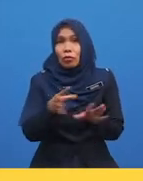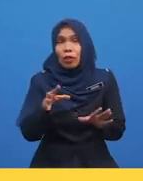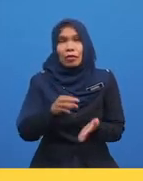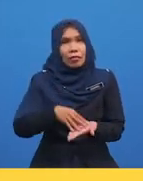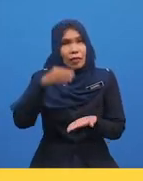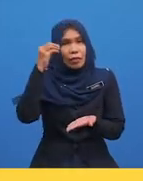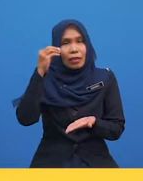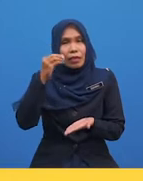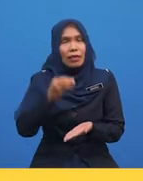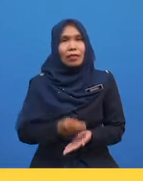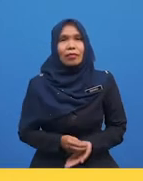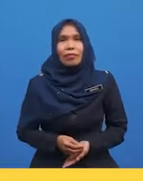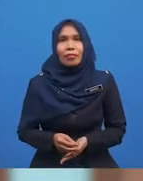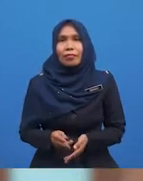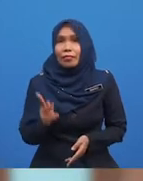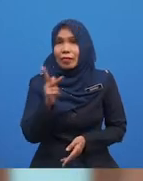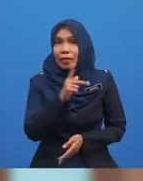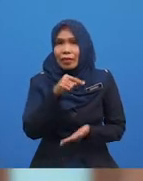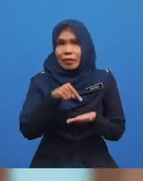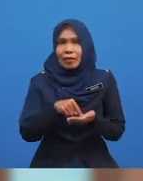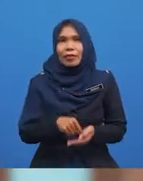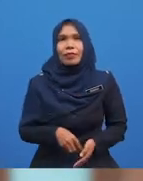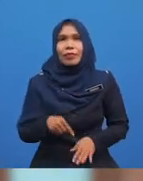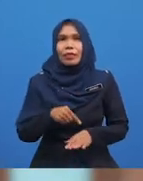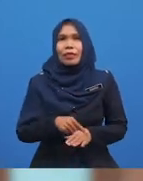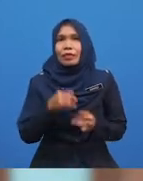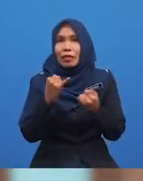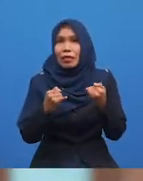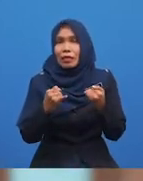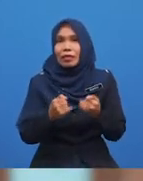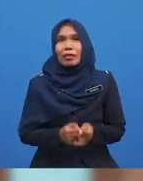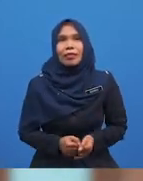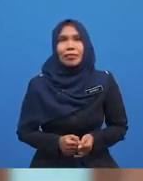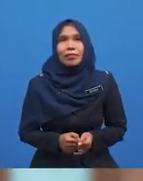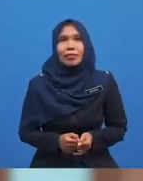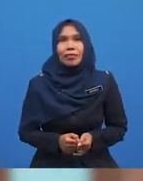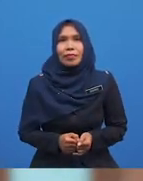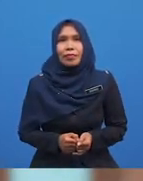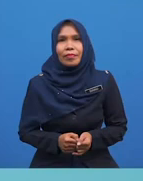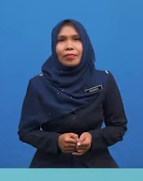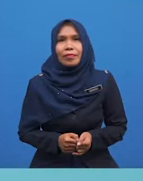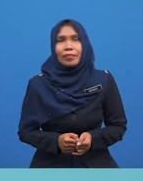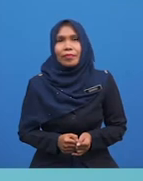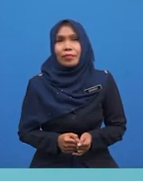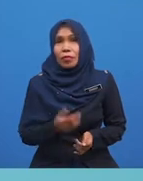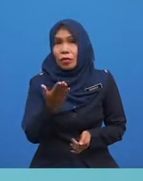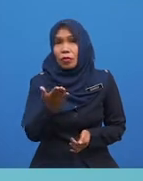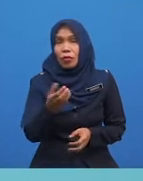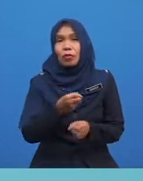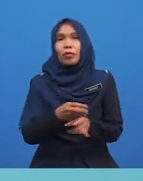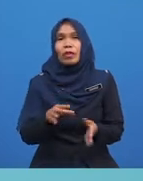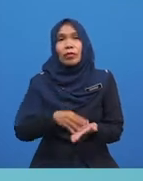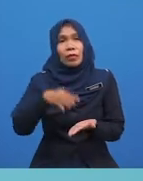pelajari pada kali ini. Di akhir pelajaran, sebenarnya kamu telah